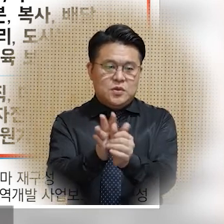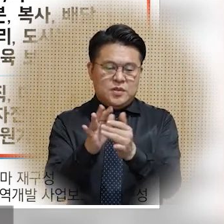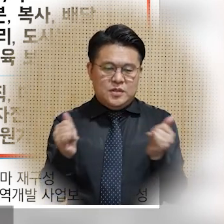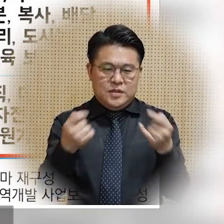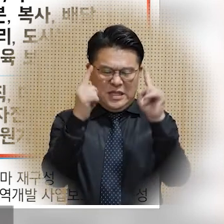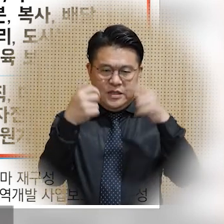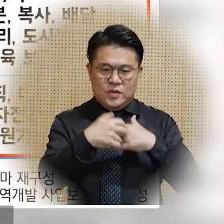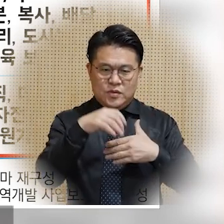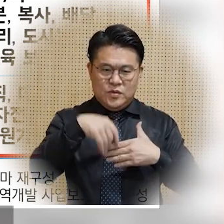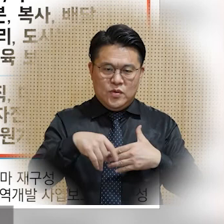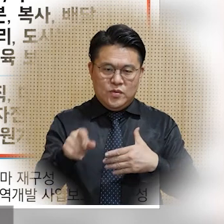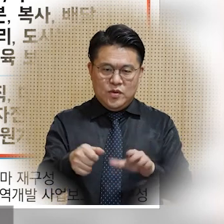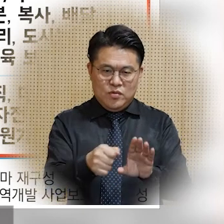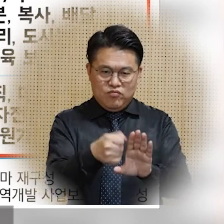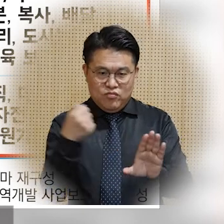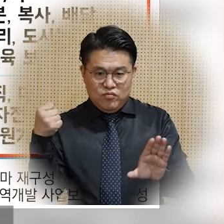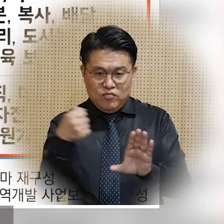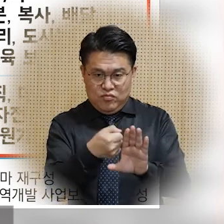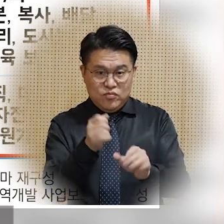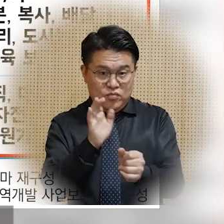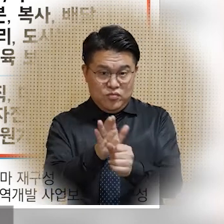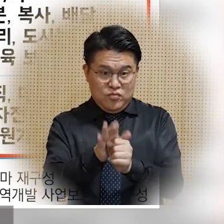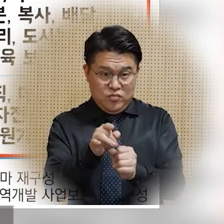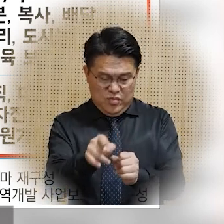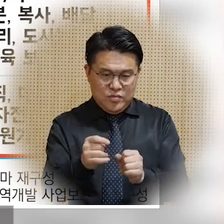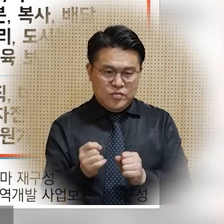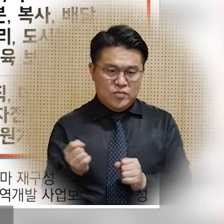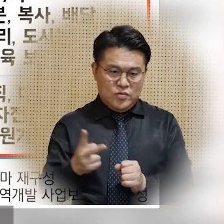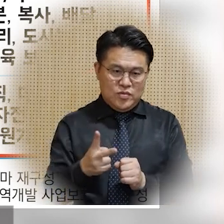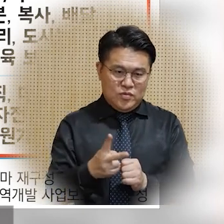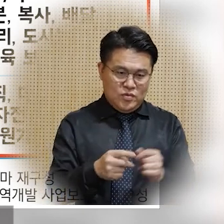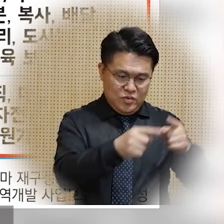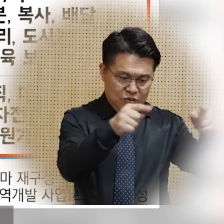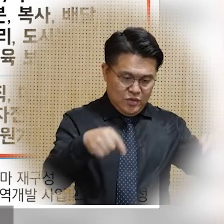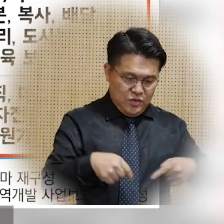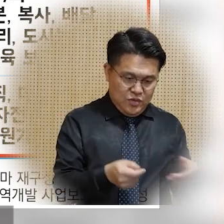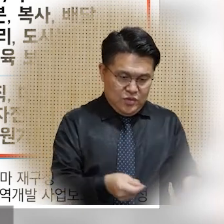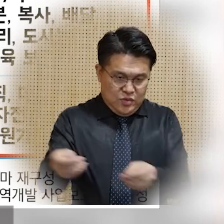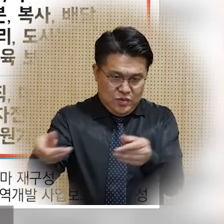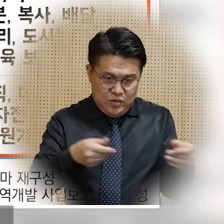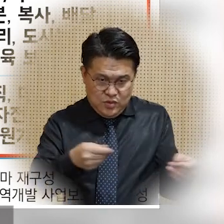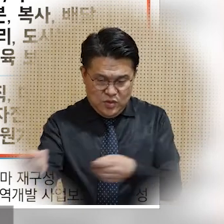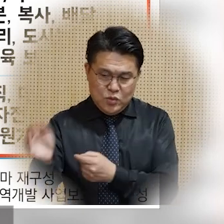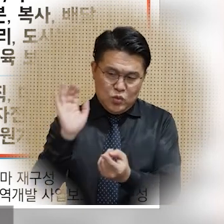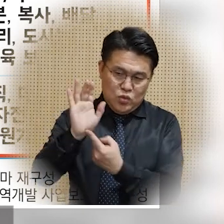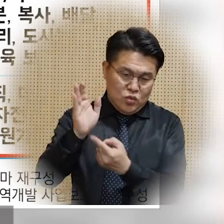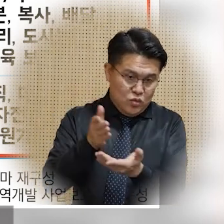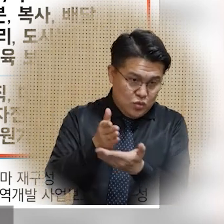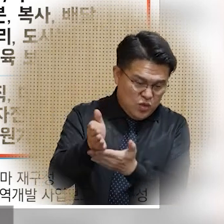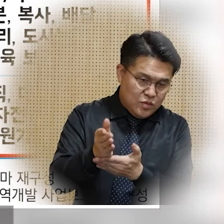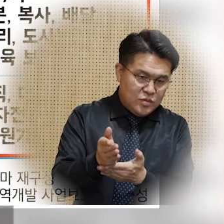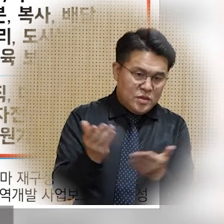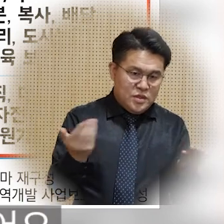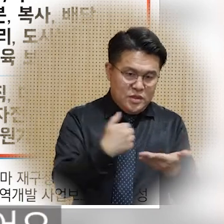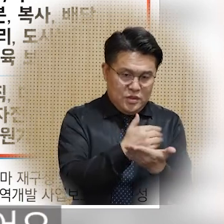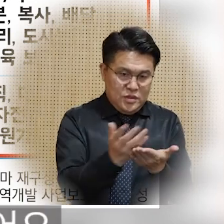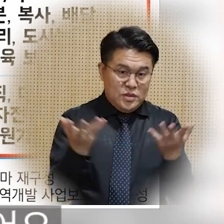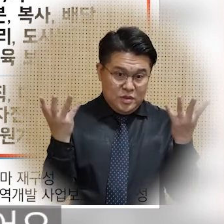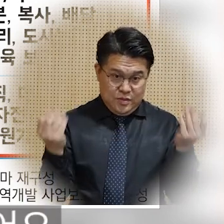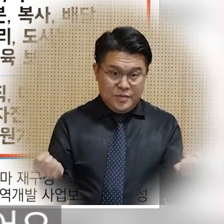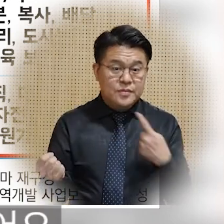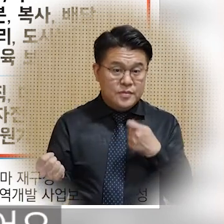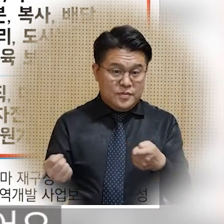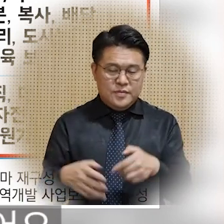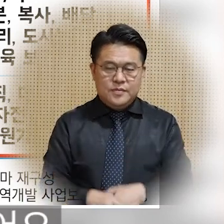이제 은행 도우미 또는 대학병원 내에 있는 도어 서비스, 차트 딜리버리, 뭐 홍보 도우미 등 여러